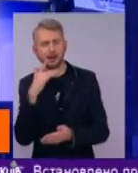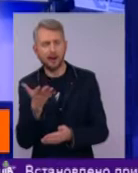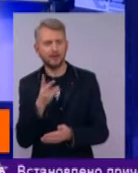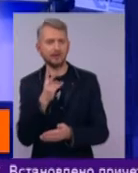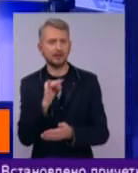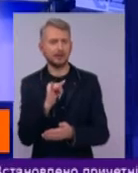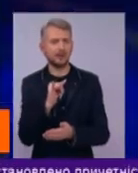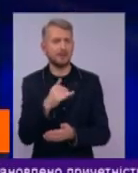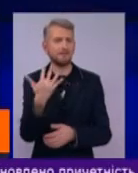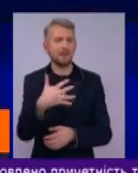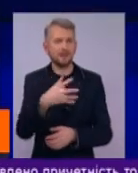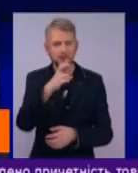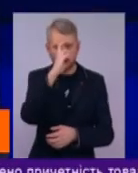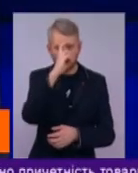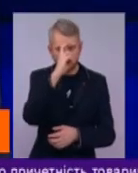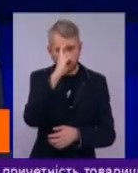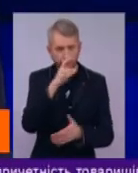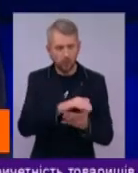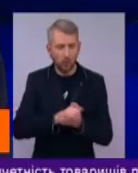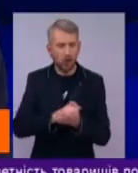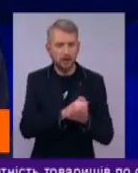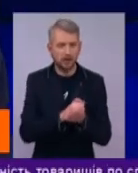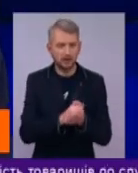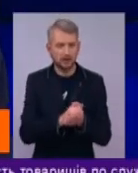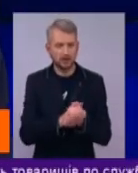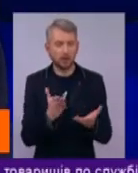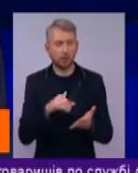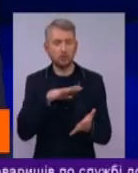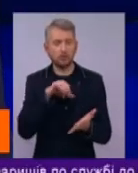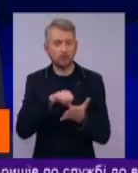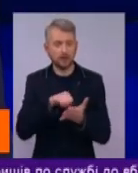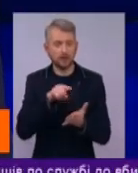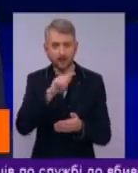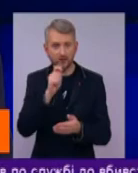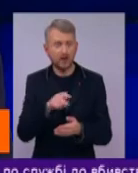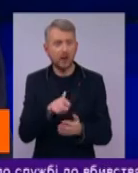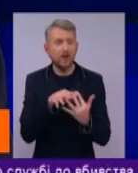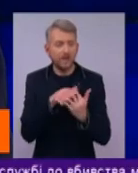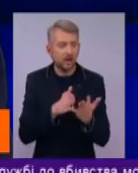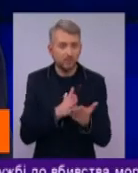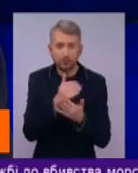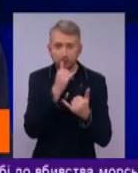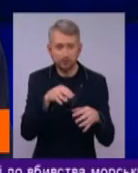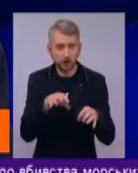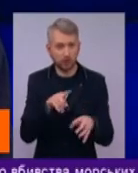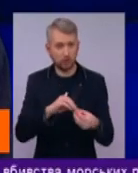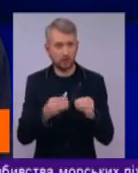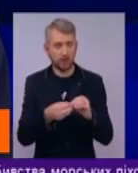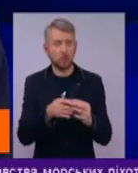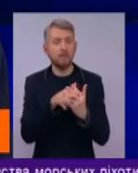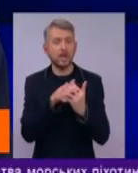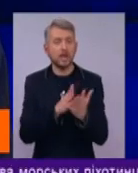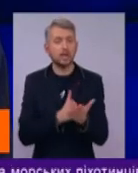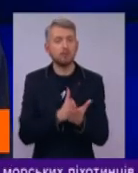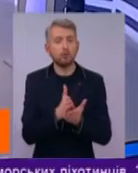ни 50 государствам коалиции, которые участвовали в этой войне, так и не решили они эту проблему. То есть военным